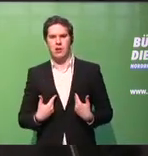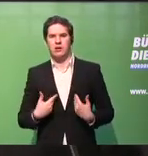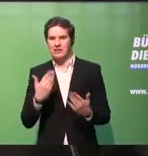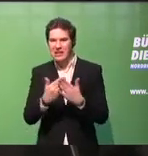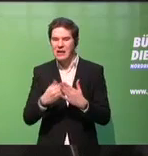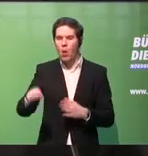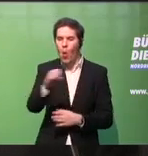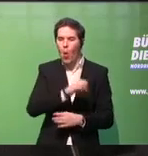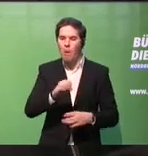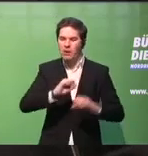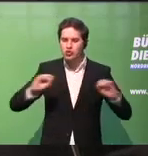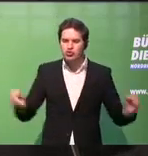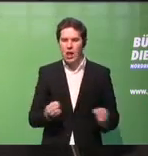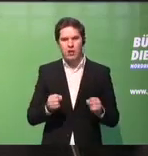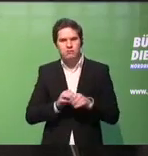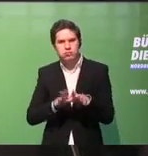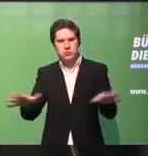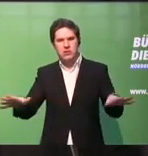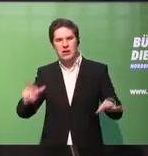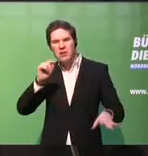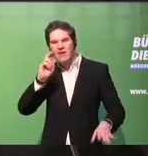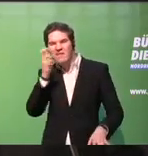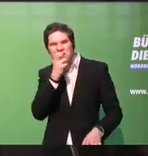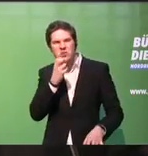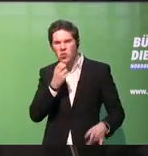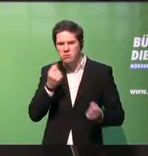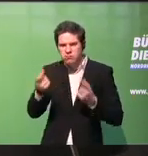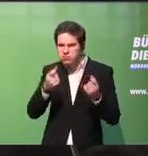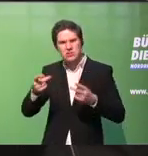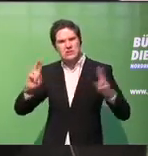Entschleunigen, Entflechten, Entrümpeln und Entkommerzialisierung.